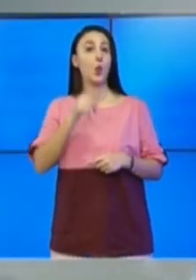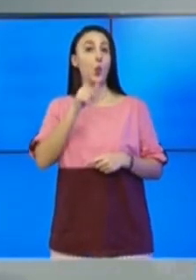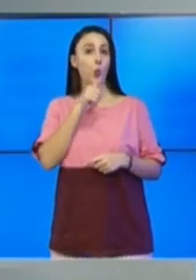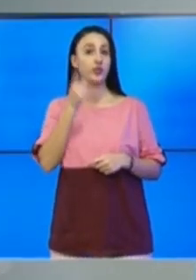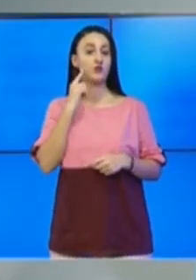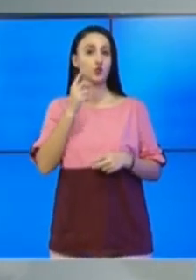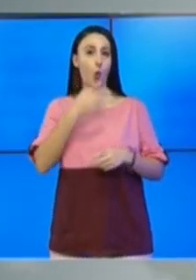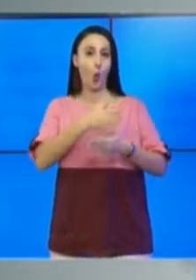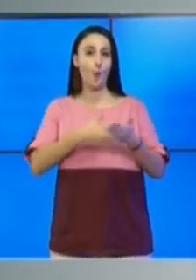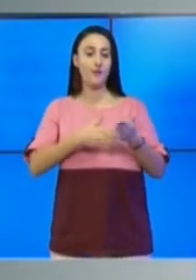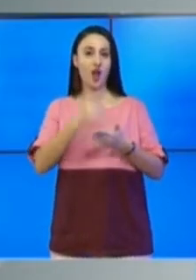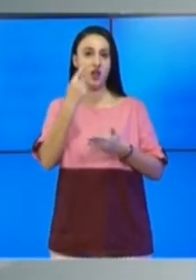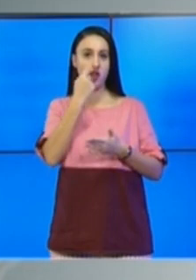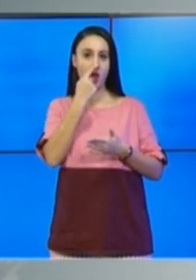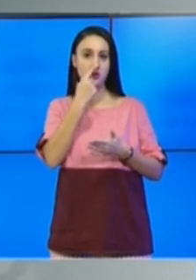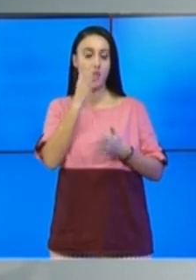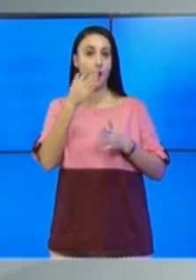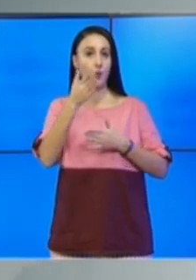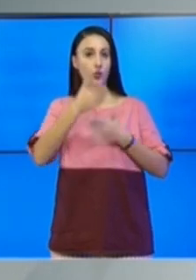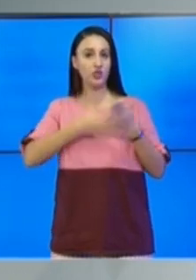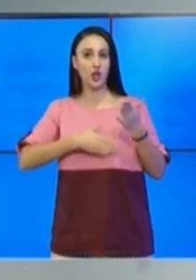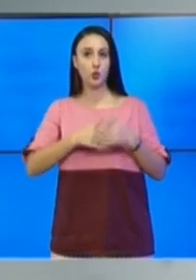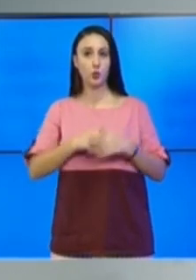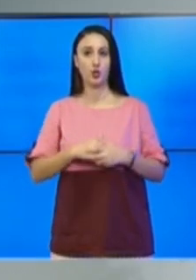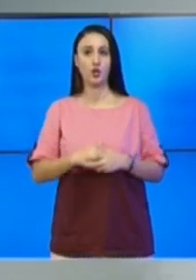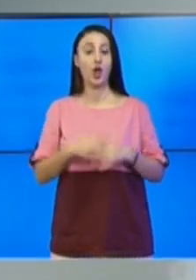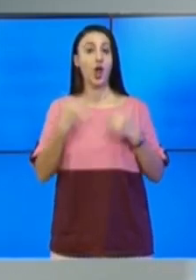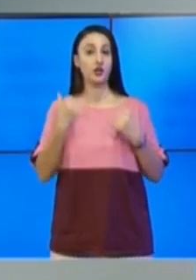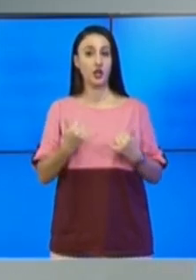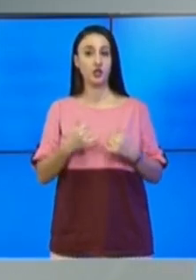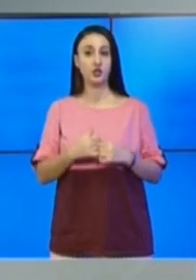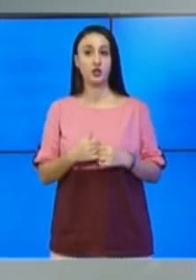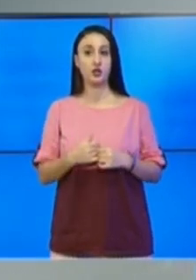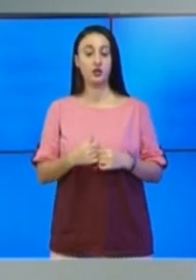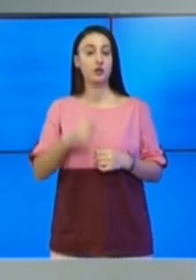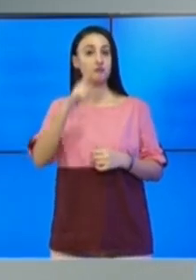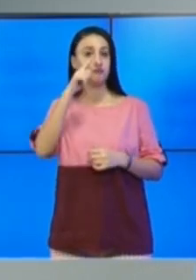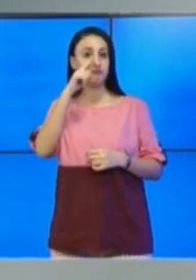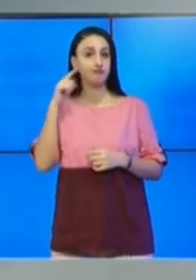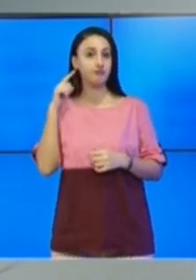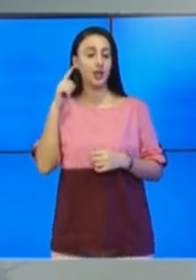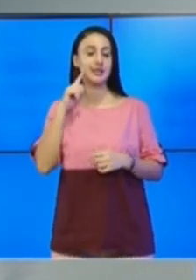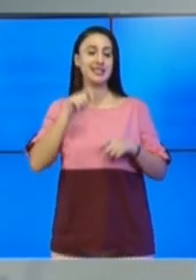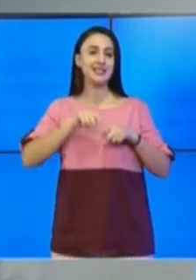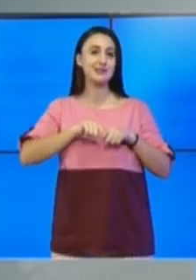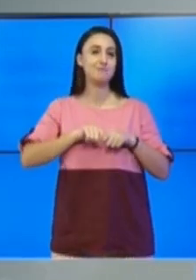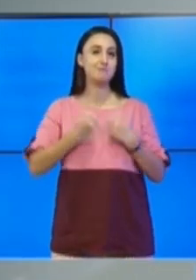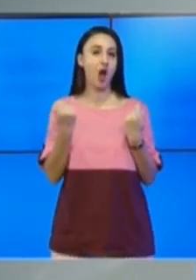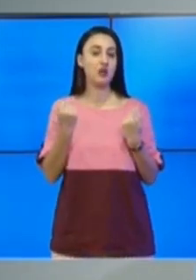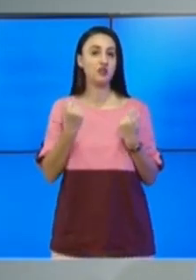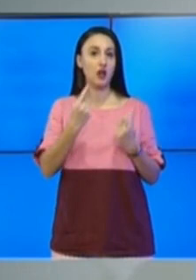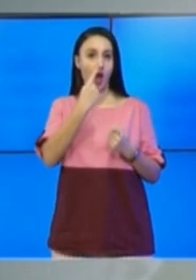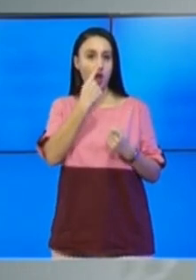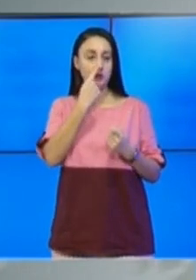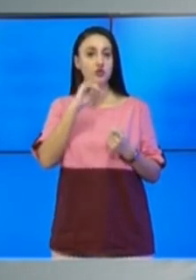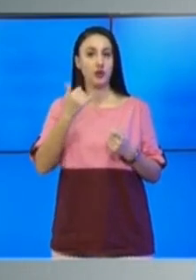a fost operată la nas. Am o tăietură, deci de aici, așa, dar este spartă piramida nazală și au